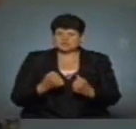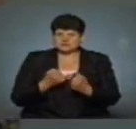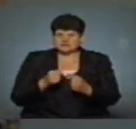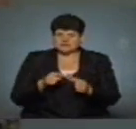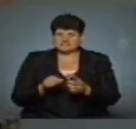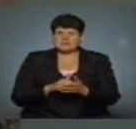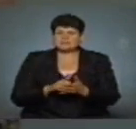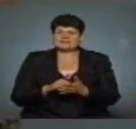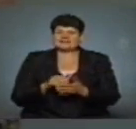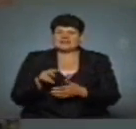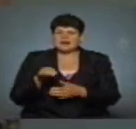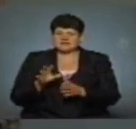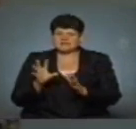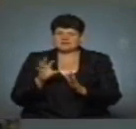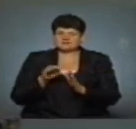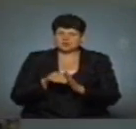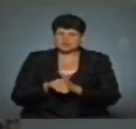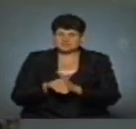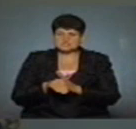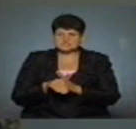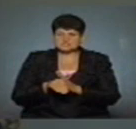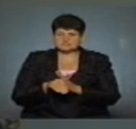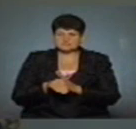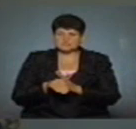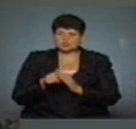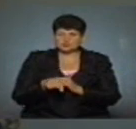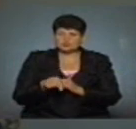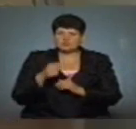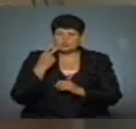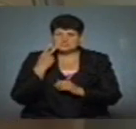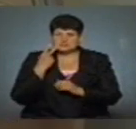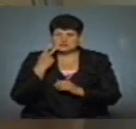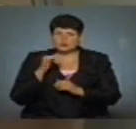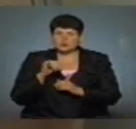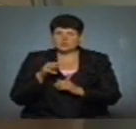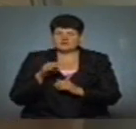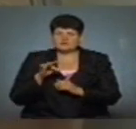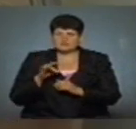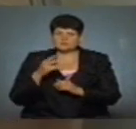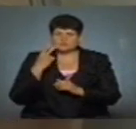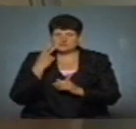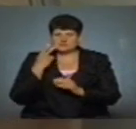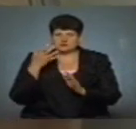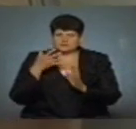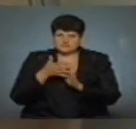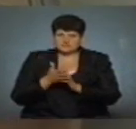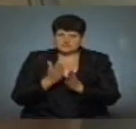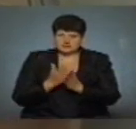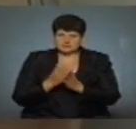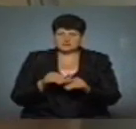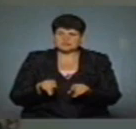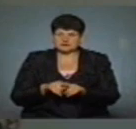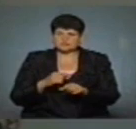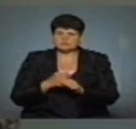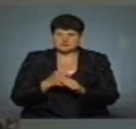саме матеріал, який вноситься, реакційна суміш. Тут постійно ультрафіолетове опромінення всередині в шафі. Ми також